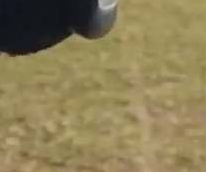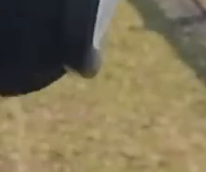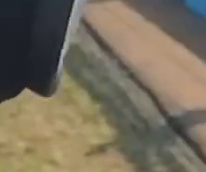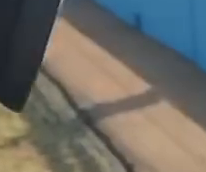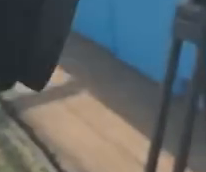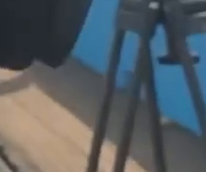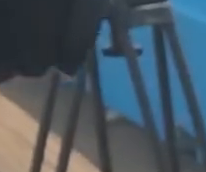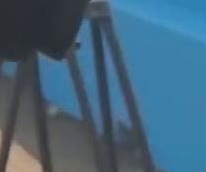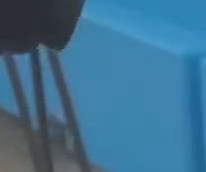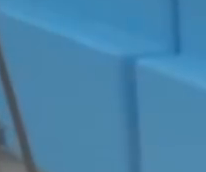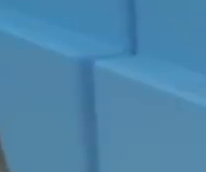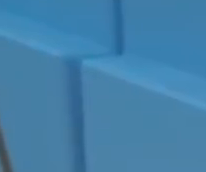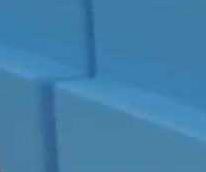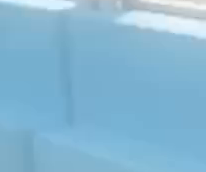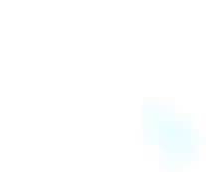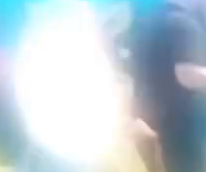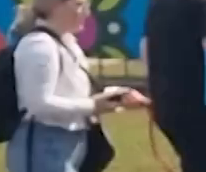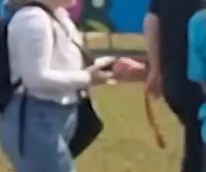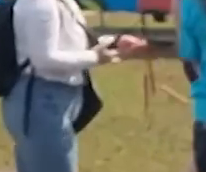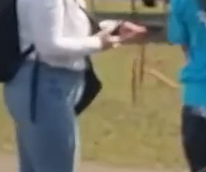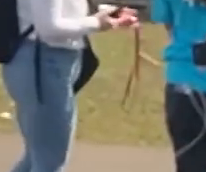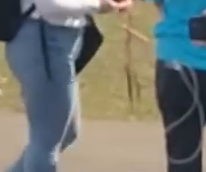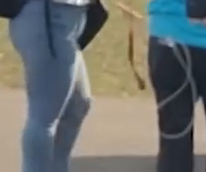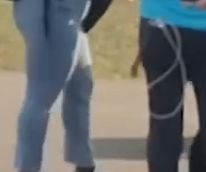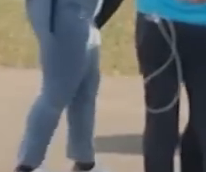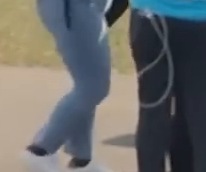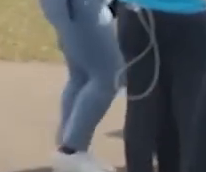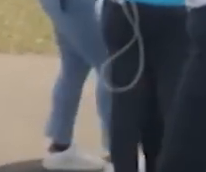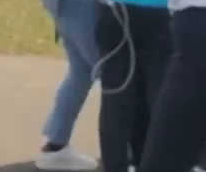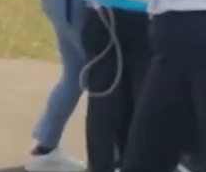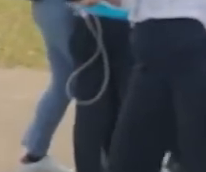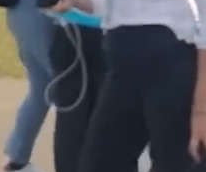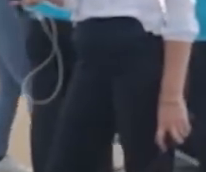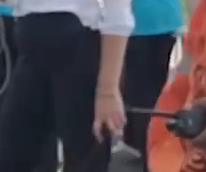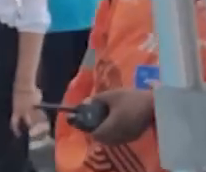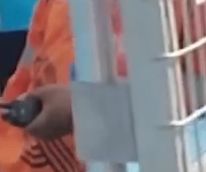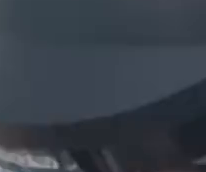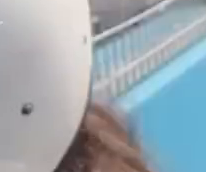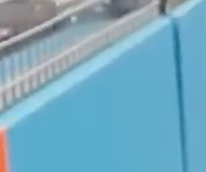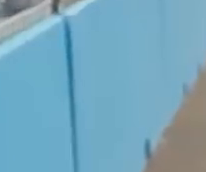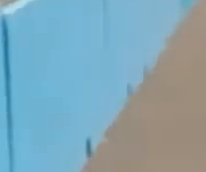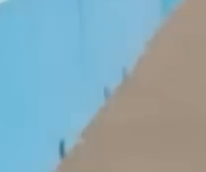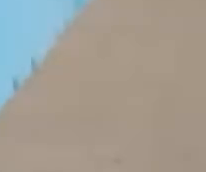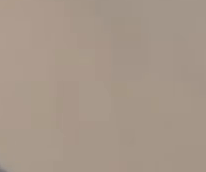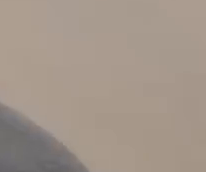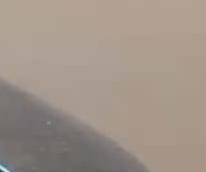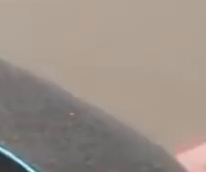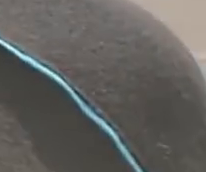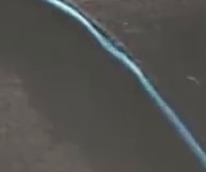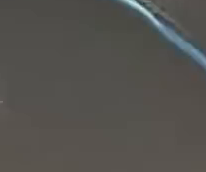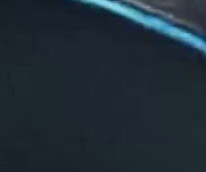di Jakarta International Circuit E-Prix. Langsung kirain saya untuk mencoba dari safety car dan keliling-keliling satu lap. Kita